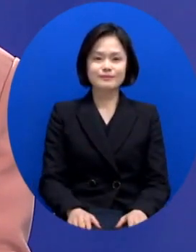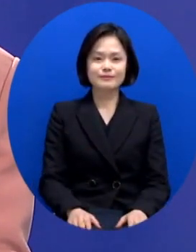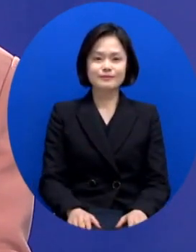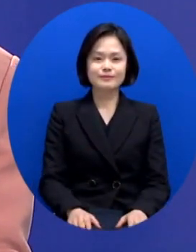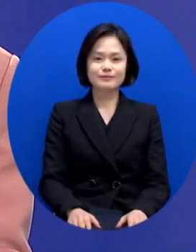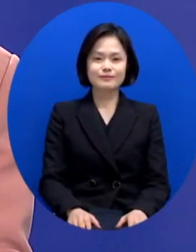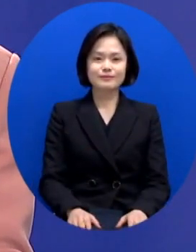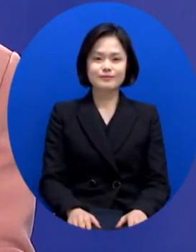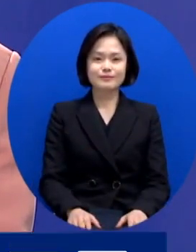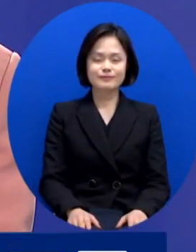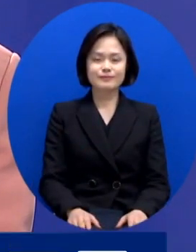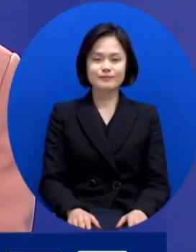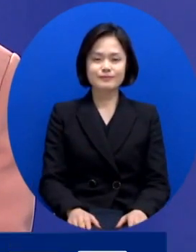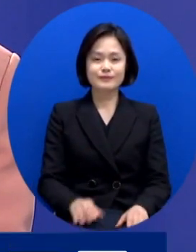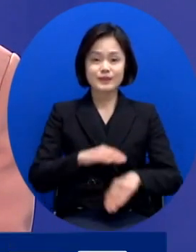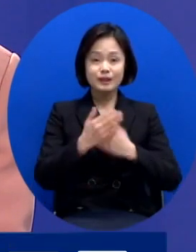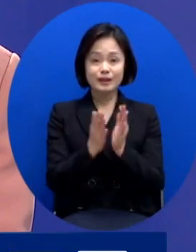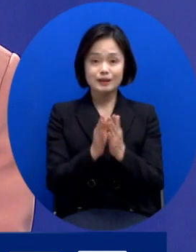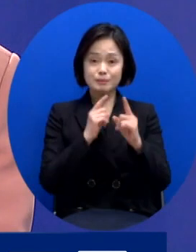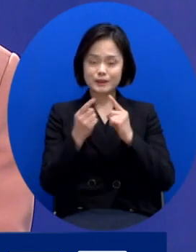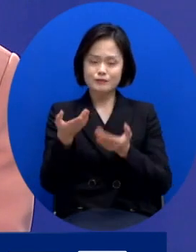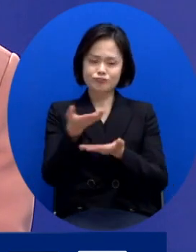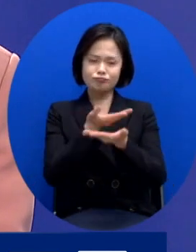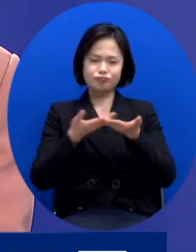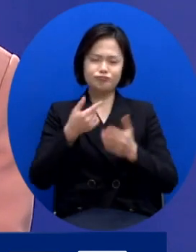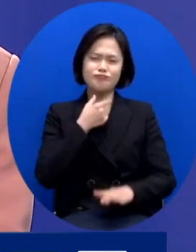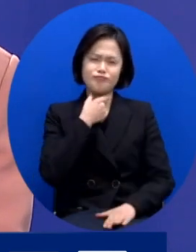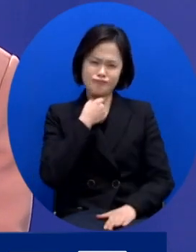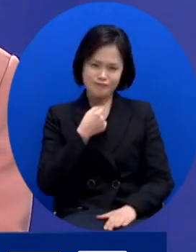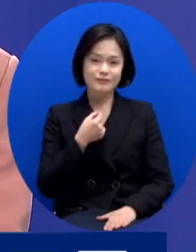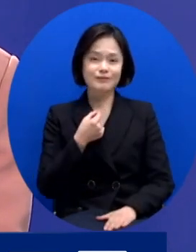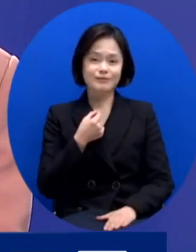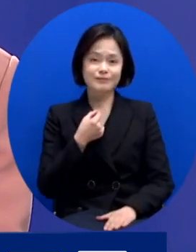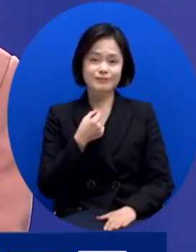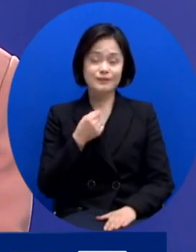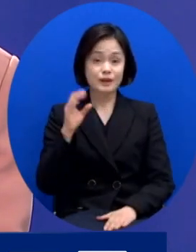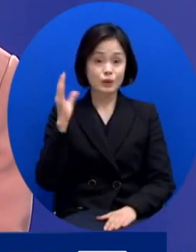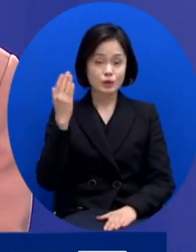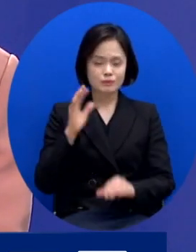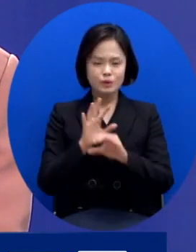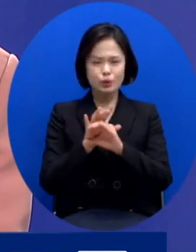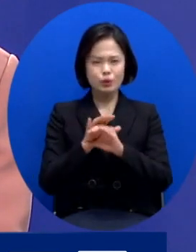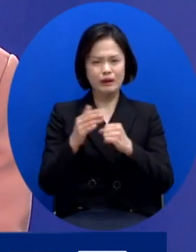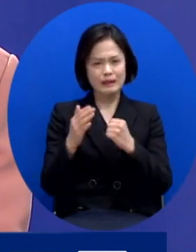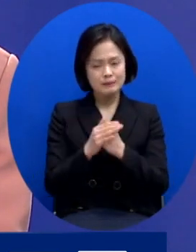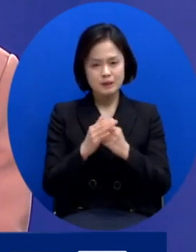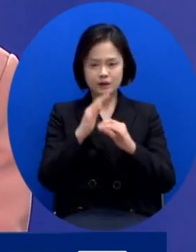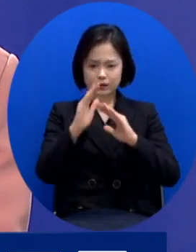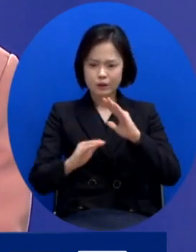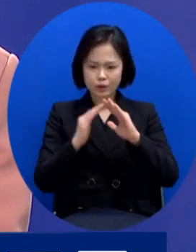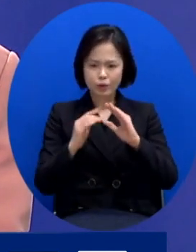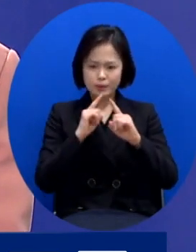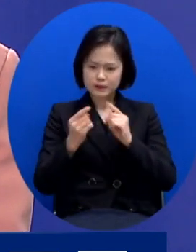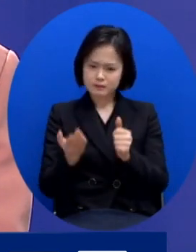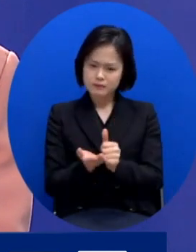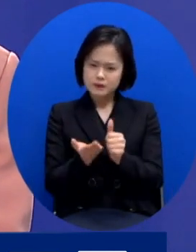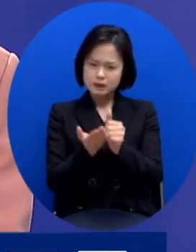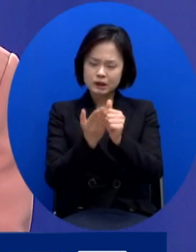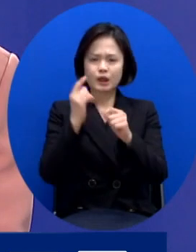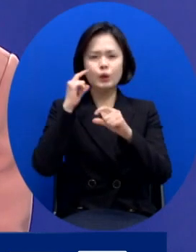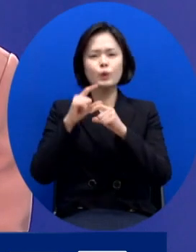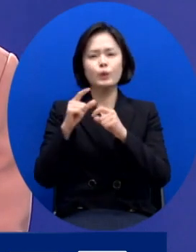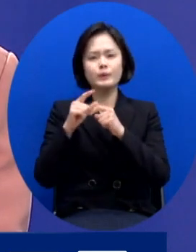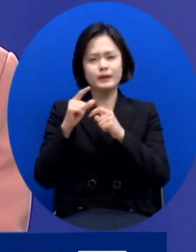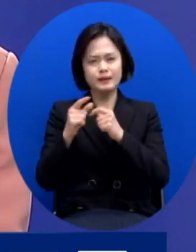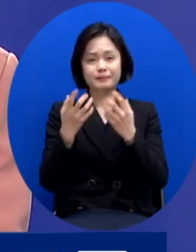교회 안에서의 교재가 그 어느 때보다 간절한 요즘입니다 성도를 양육하기 위한 교회들의 고민이 더 커지고 있는데요 코로나